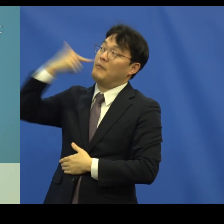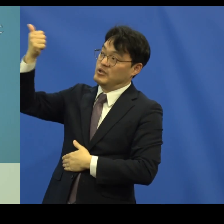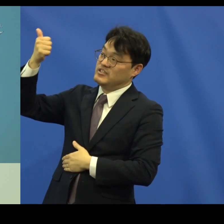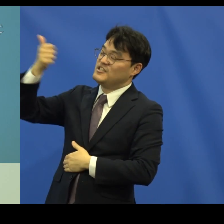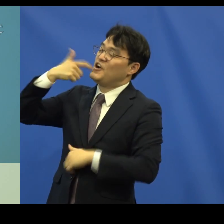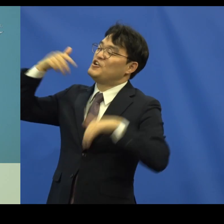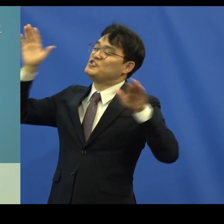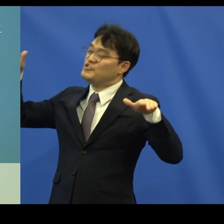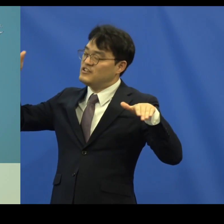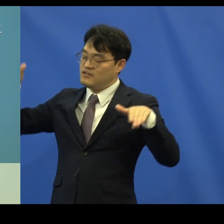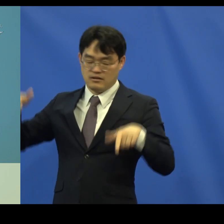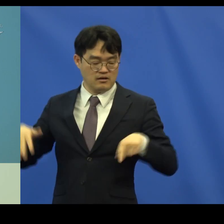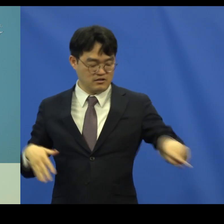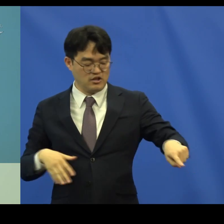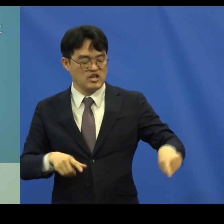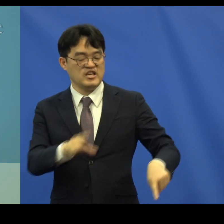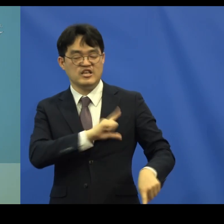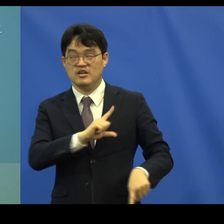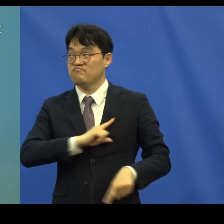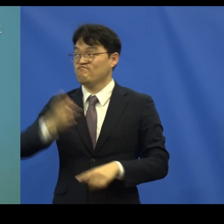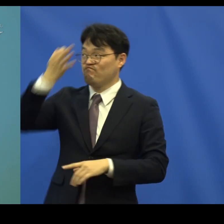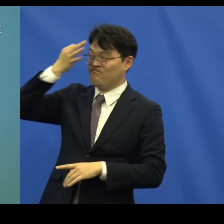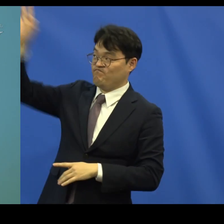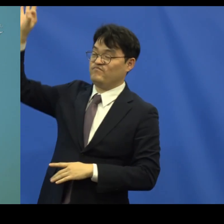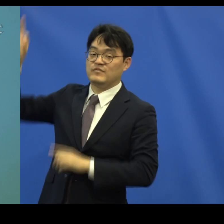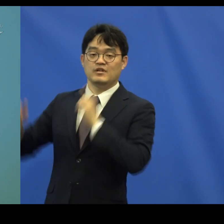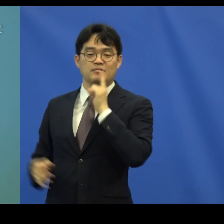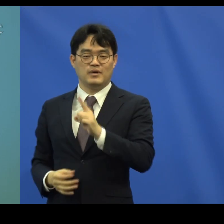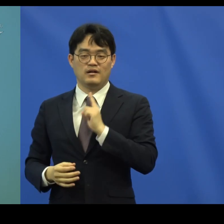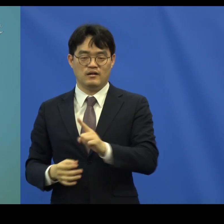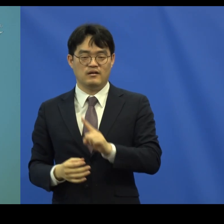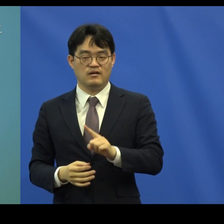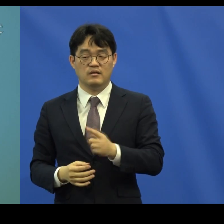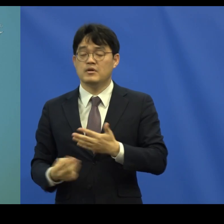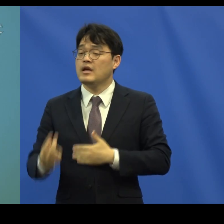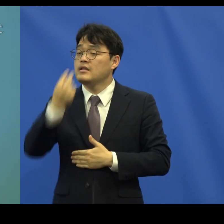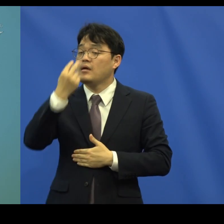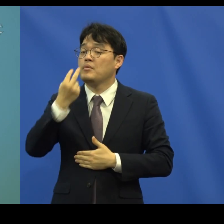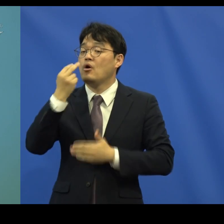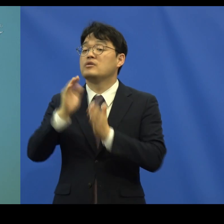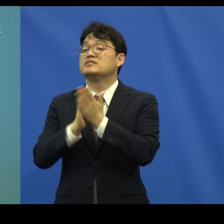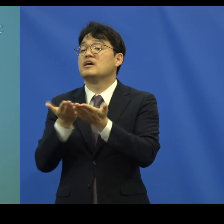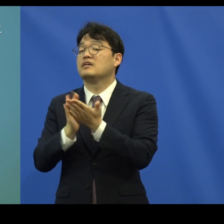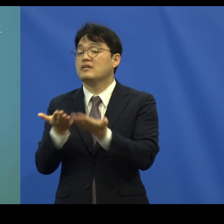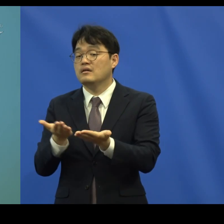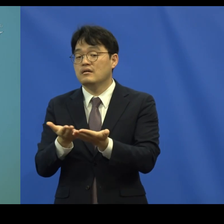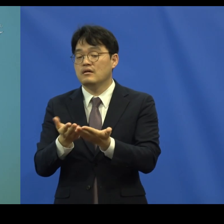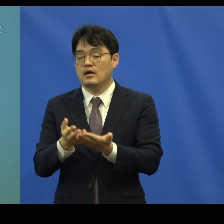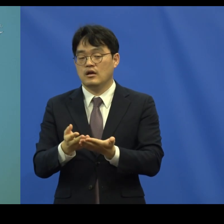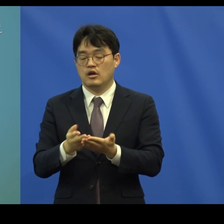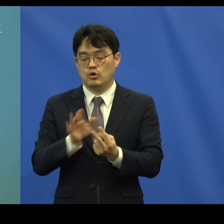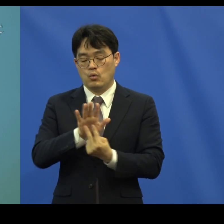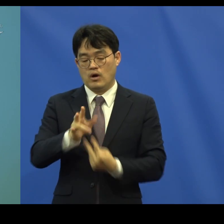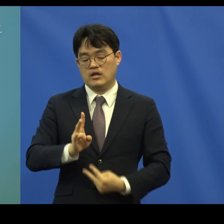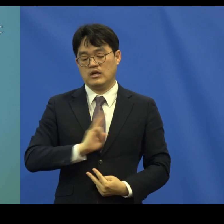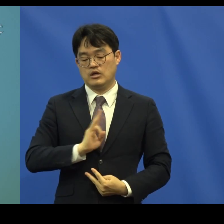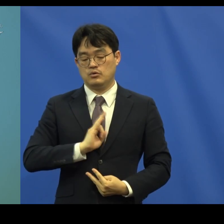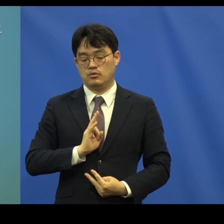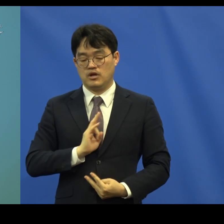뭐예요? 생명책입니다. 계시록에 6번 나와 이 생명책. 그런데 감사하게도 4대